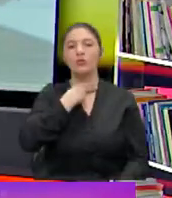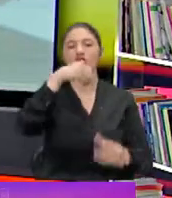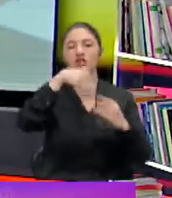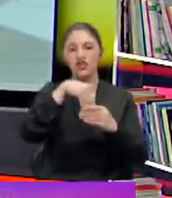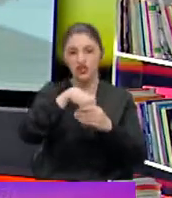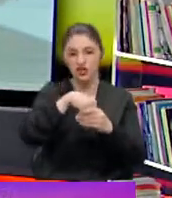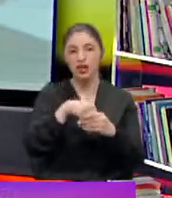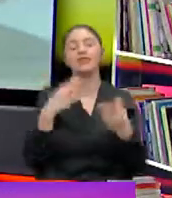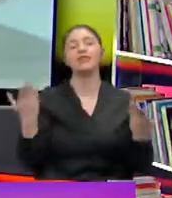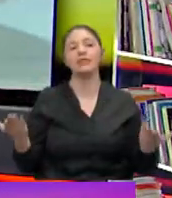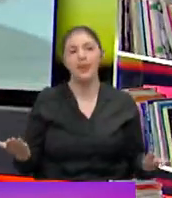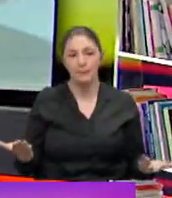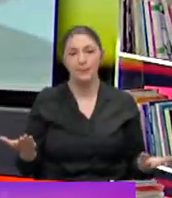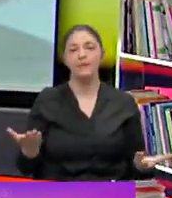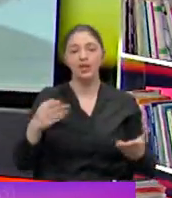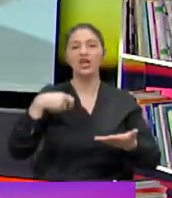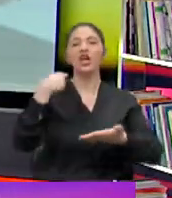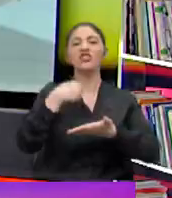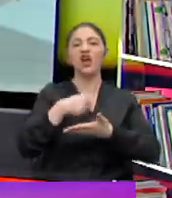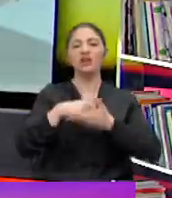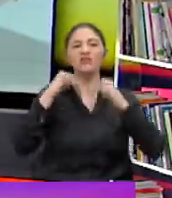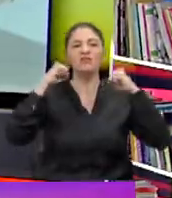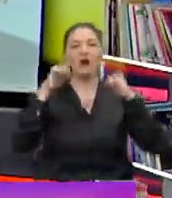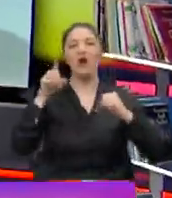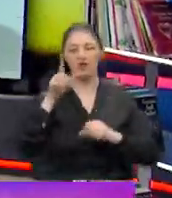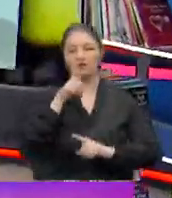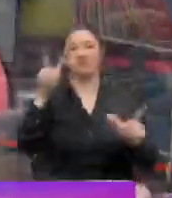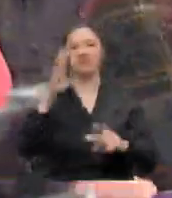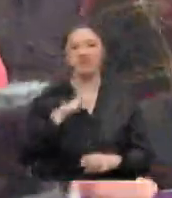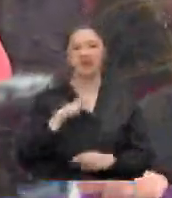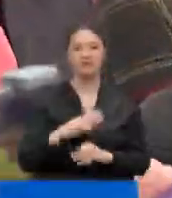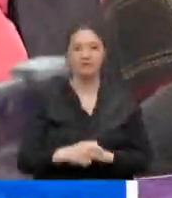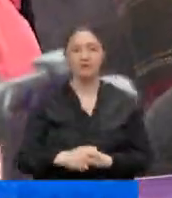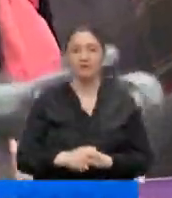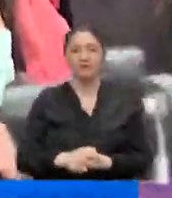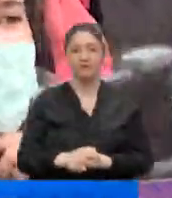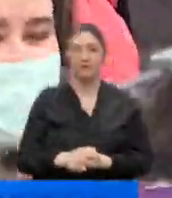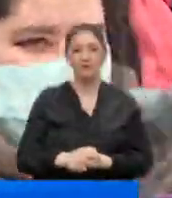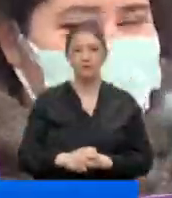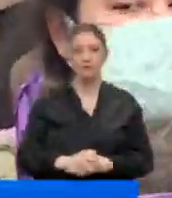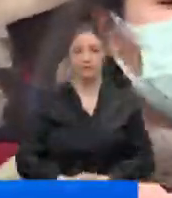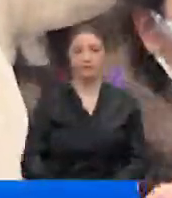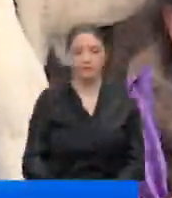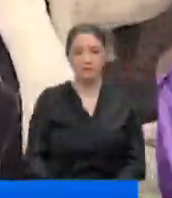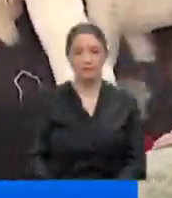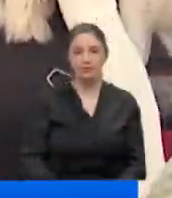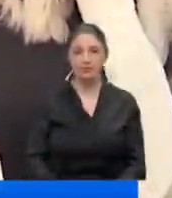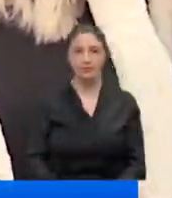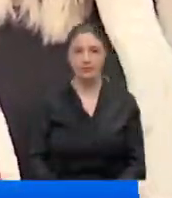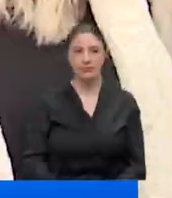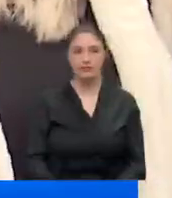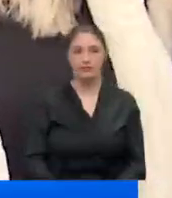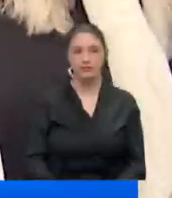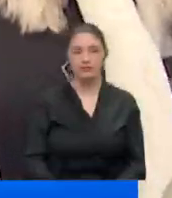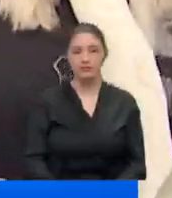de tabii ki çarşıdan da ses yükseldi. Kararı gelecek,